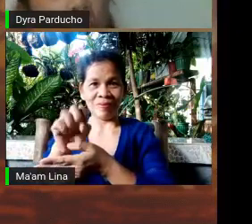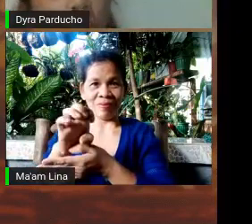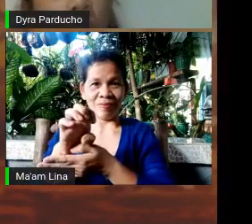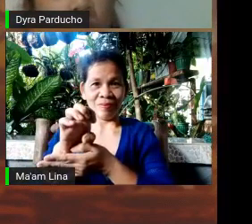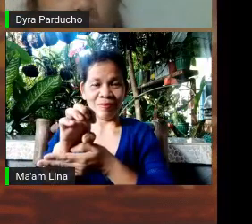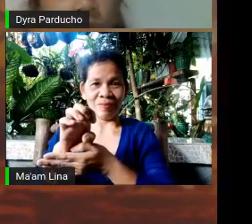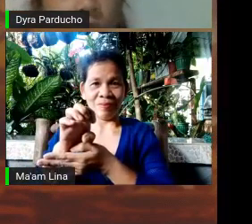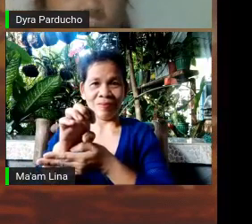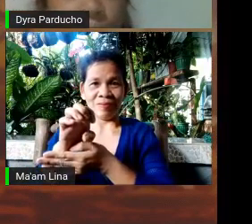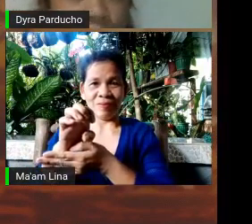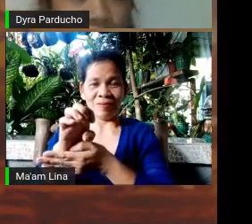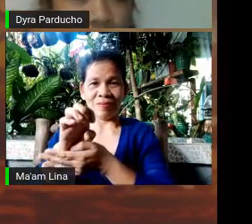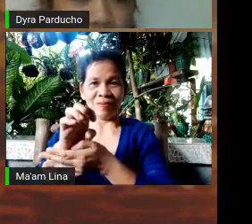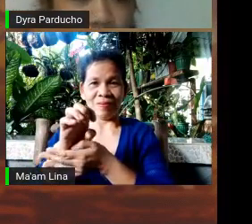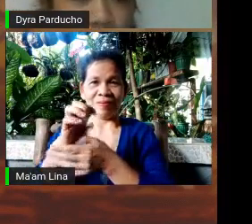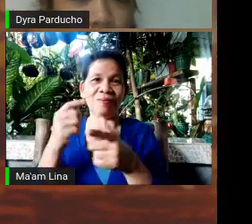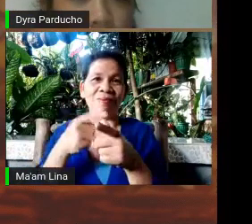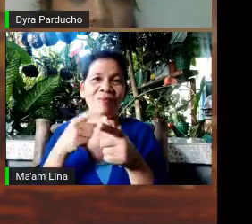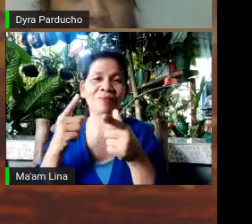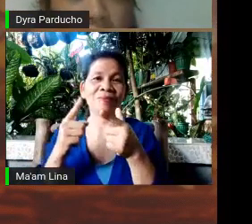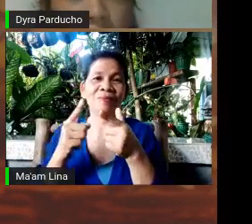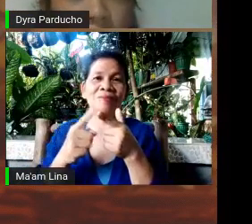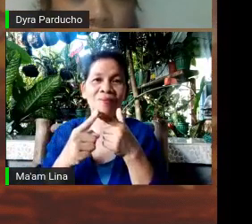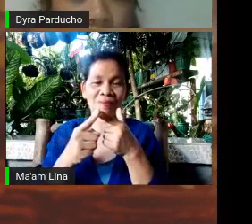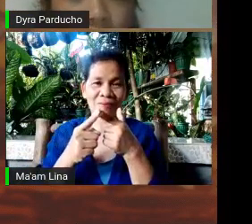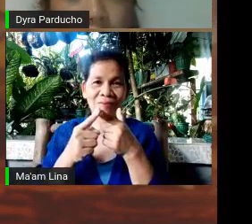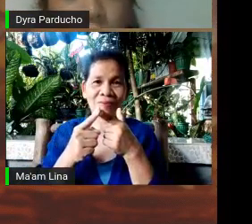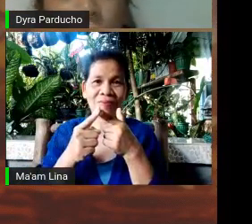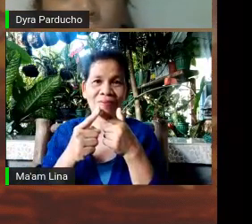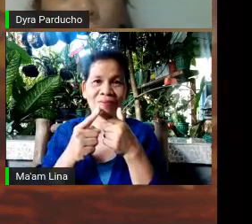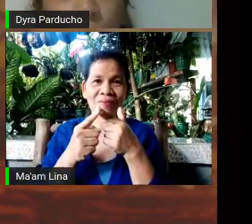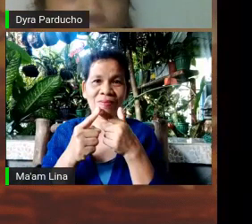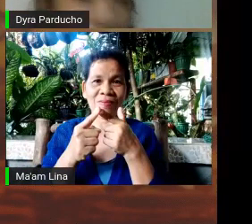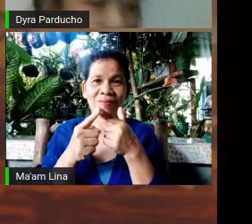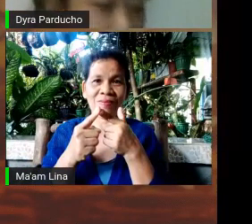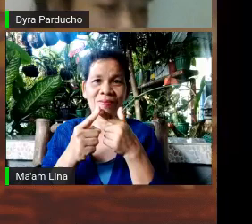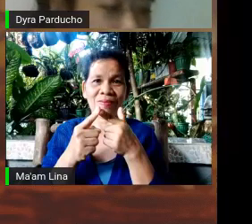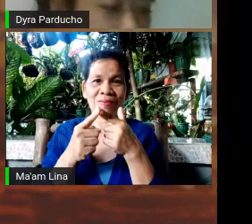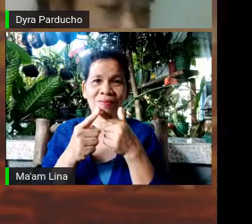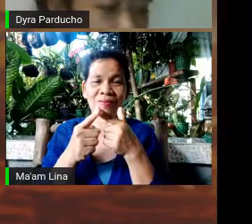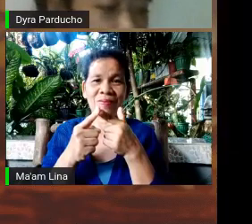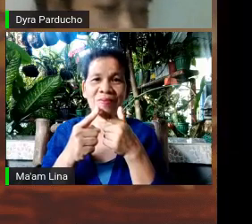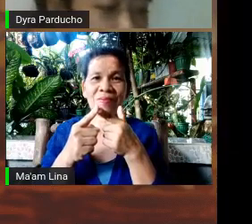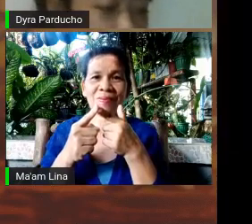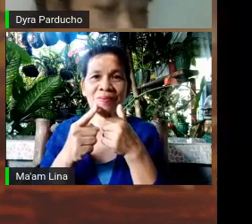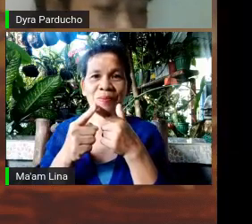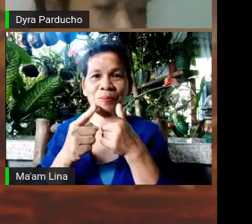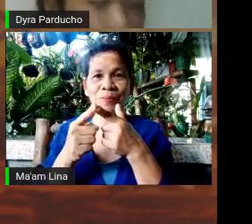at yung po altar of sacrifice po ay